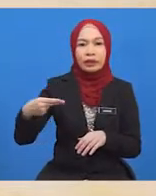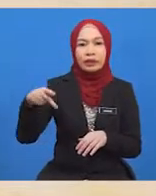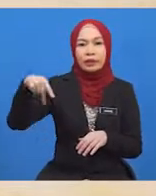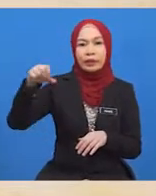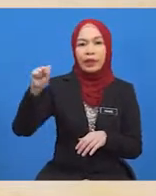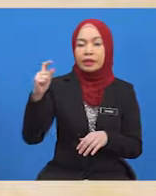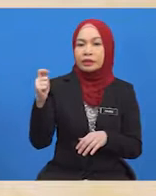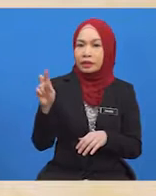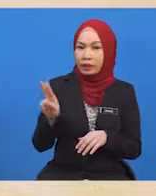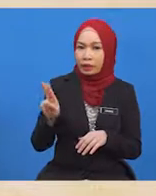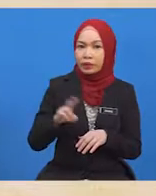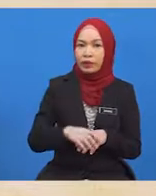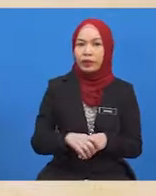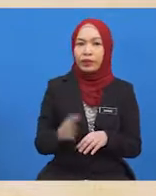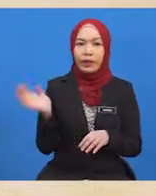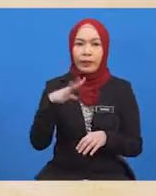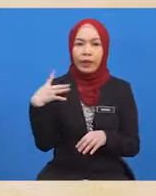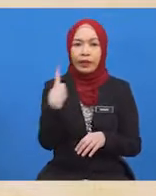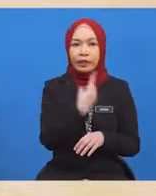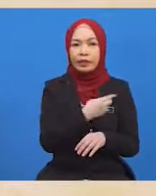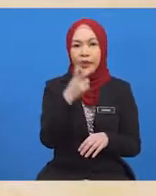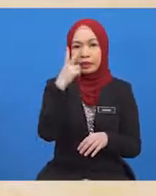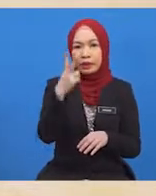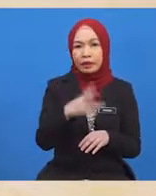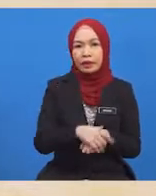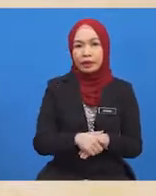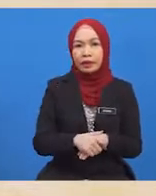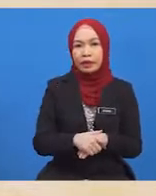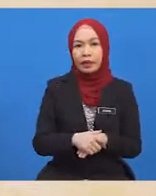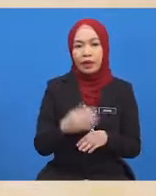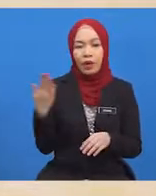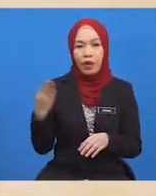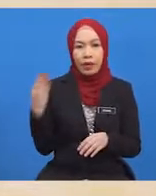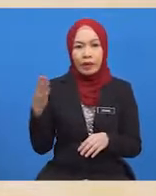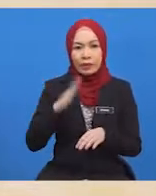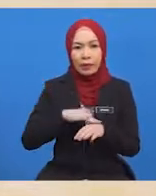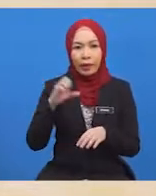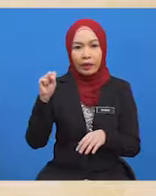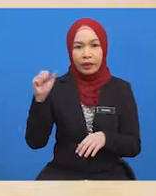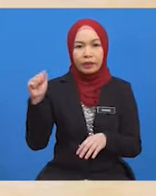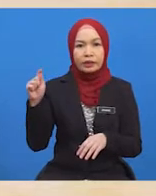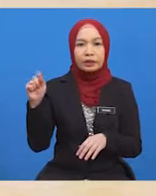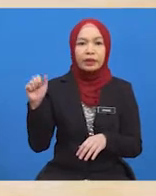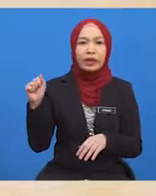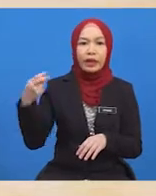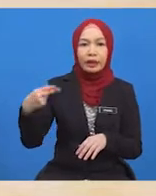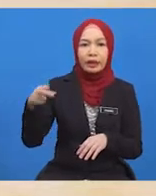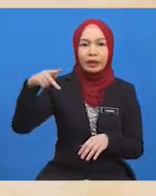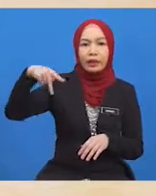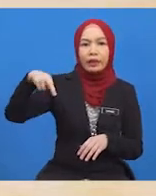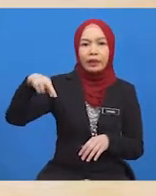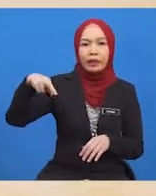Seterusnya, mari kita kenal pasti pula nomor kepada satah C, R, S, T, W.